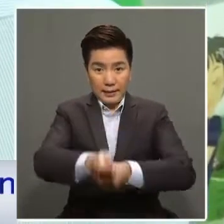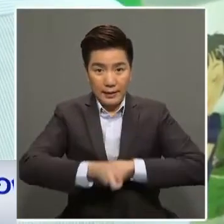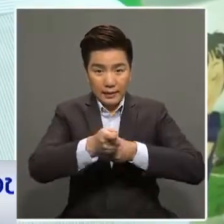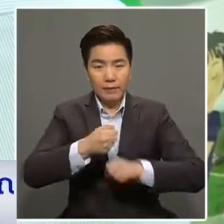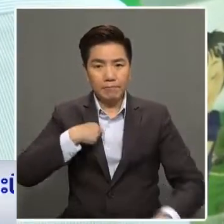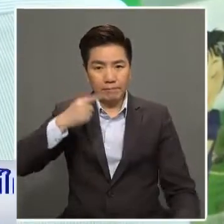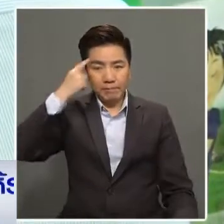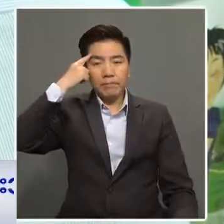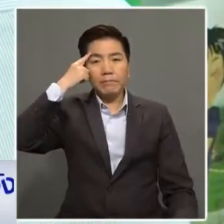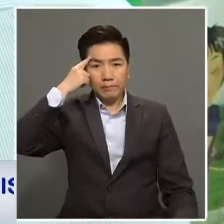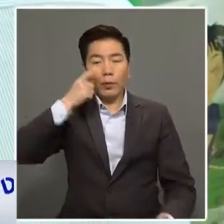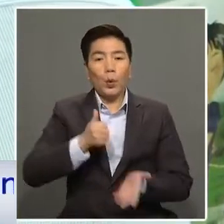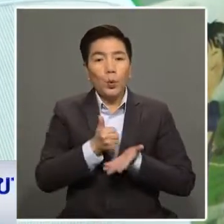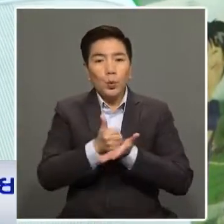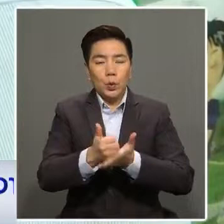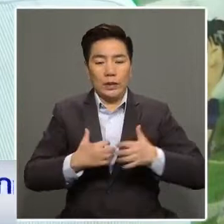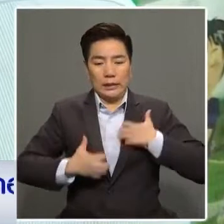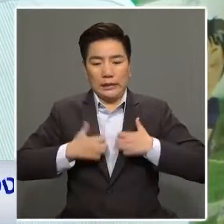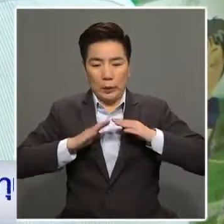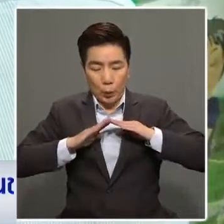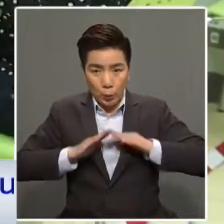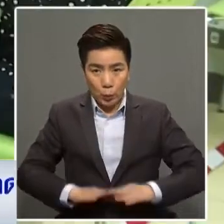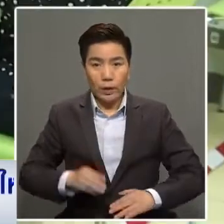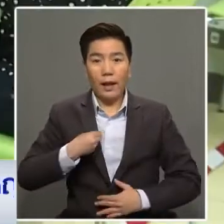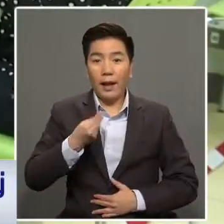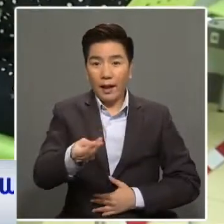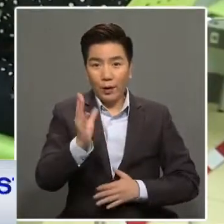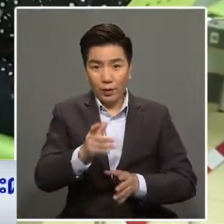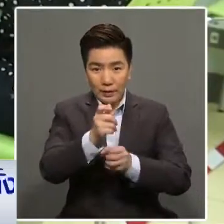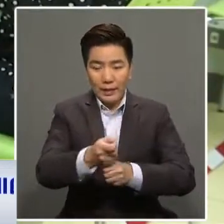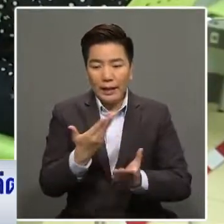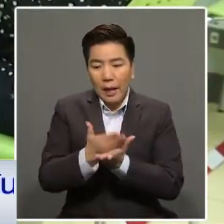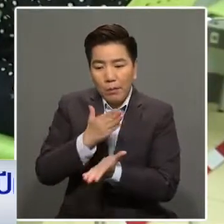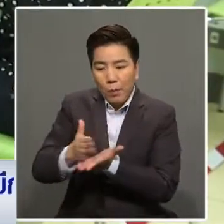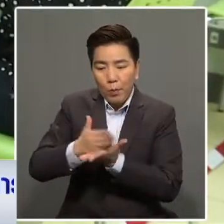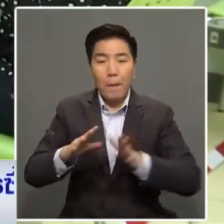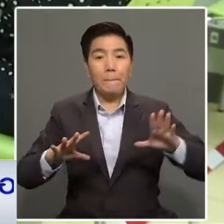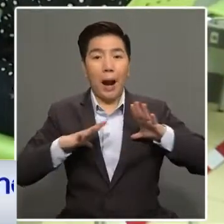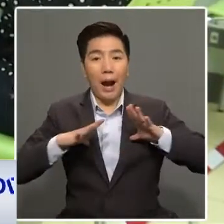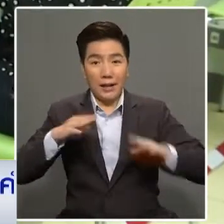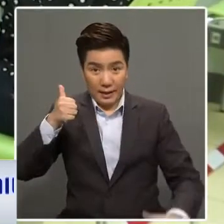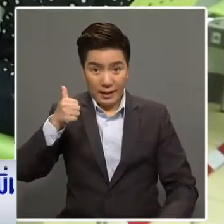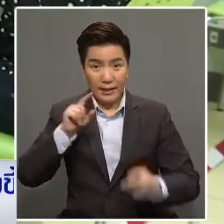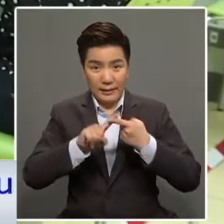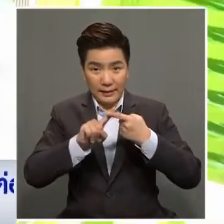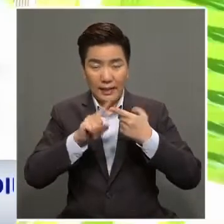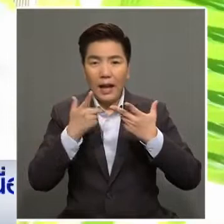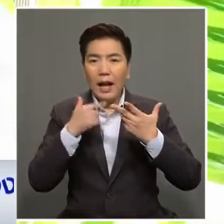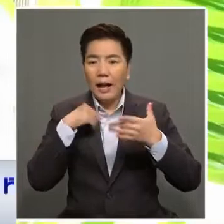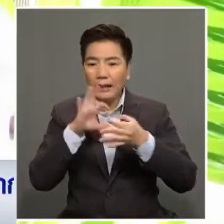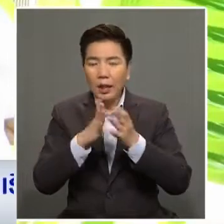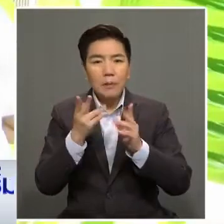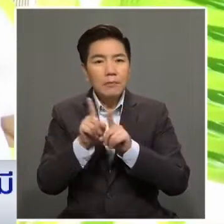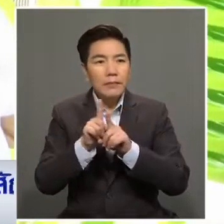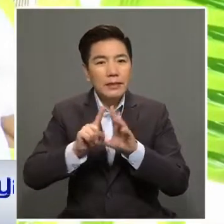ที่ช่วยเหลือเพื่อบรรเทานะครับให้เกษตรกรพักชำระหนี้นอกจากพักแล้วเนี่ยเรายังมีโครงการจำสต